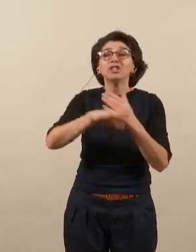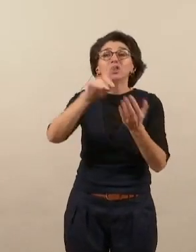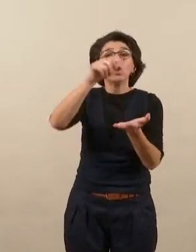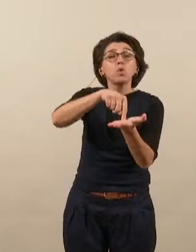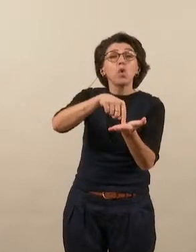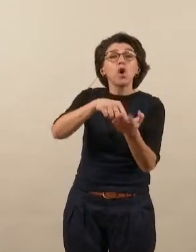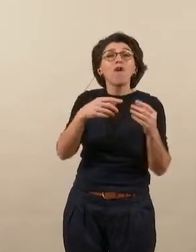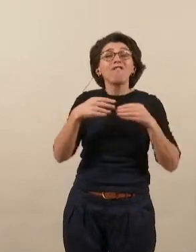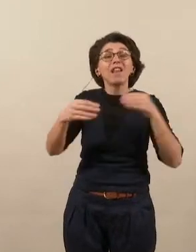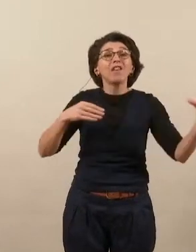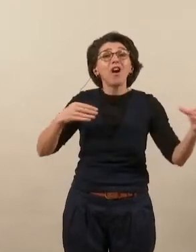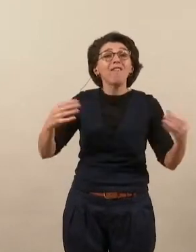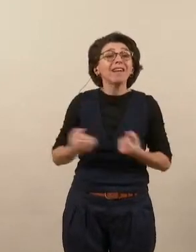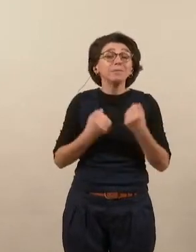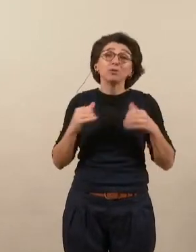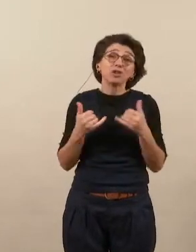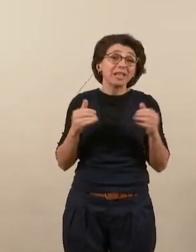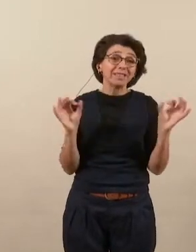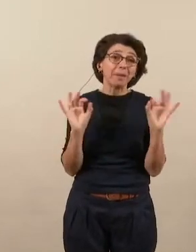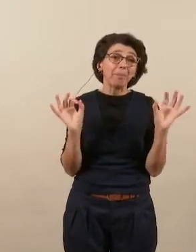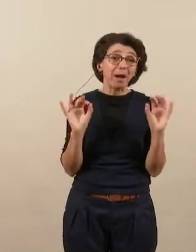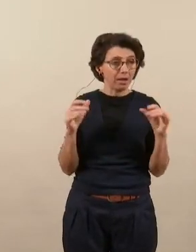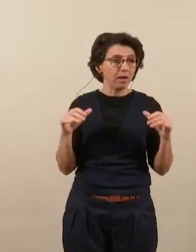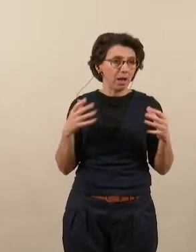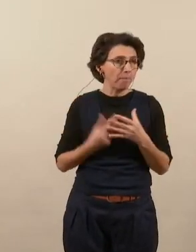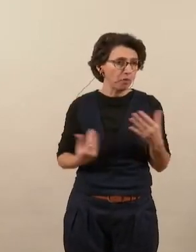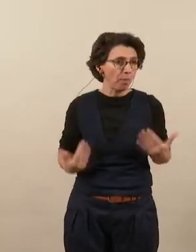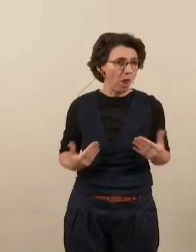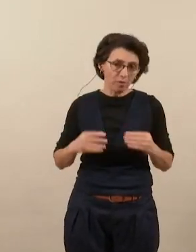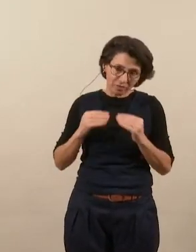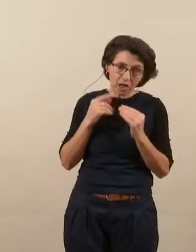persistera, parce que vous ne l'avez pas anticipé.